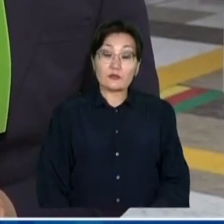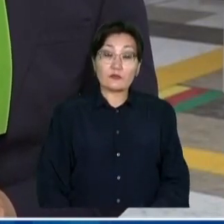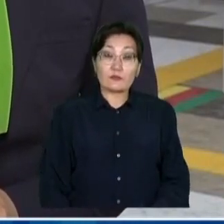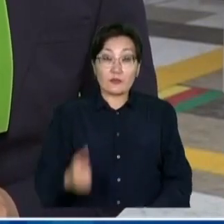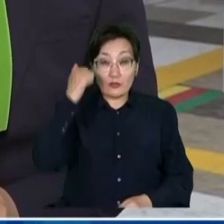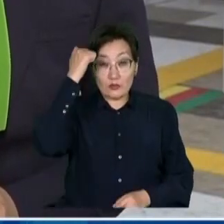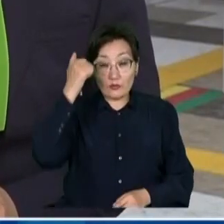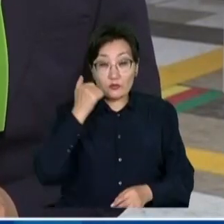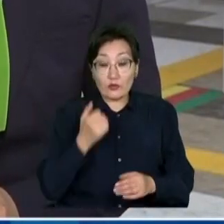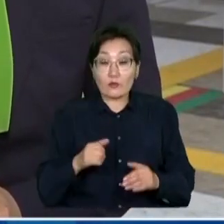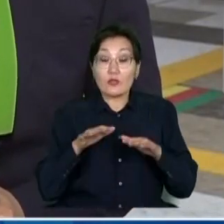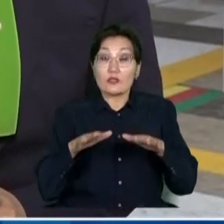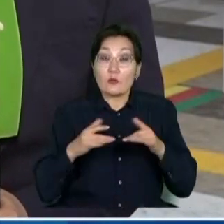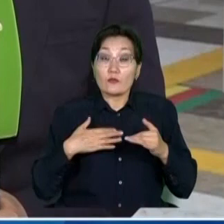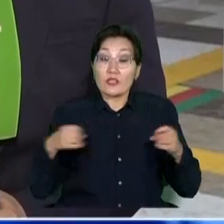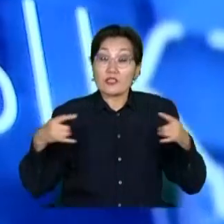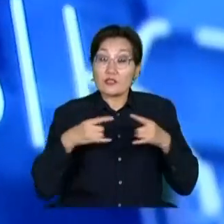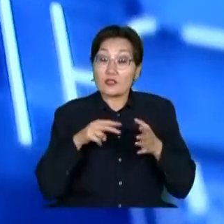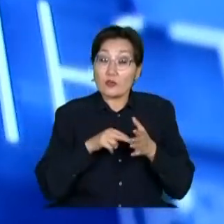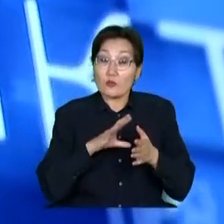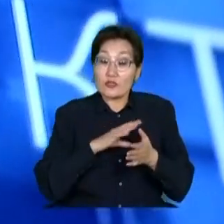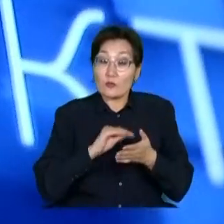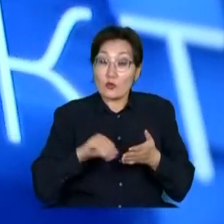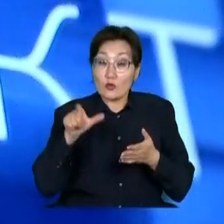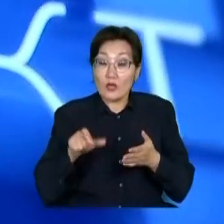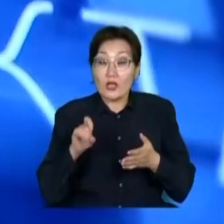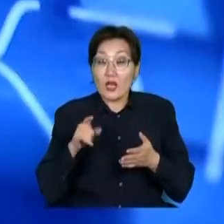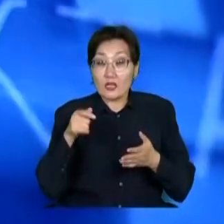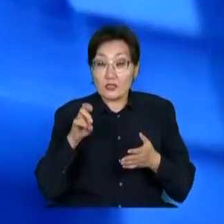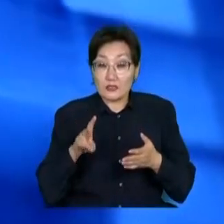Рахмет, Ұлағат. Құрметті көрермен, бізбен тікелей байланысқа шыққан әріптесім Ұлағат Арғын болатын.